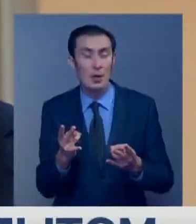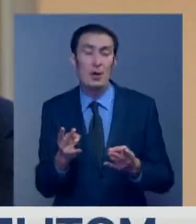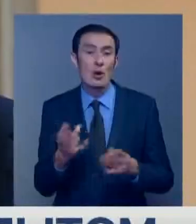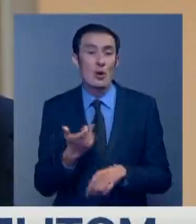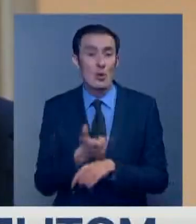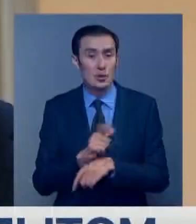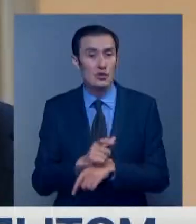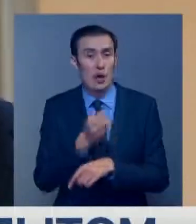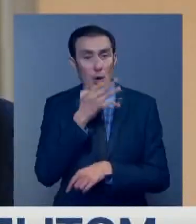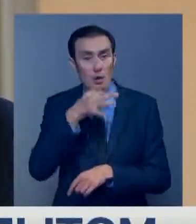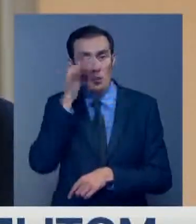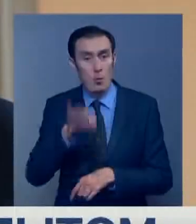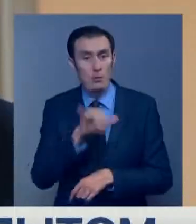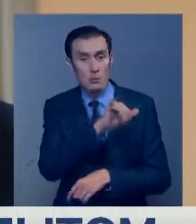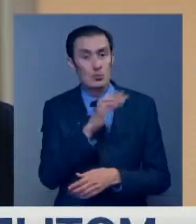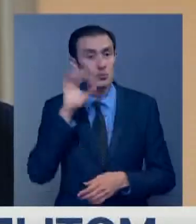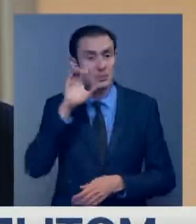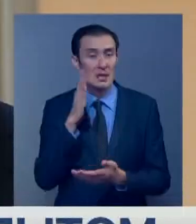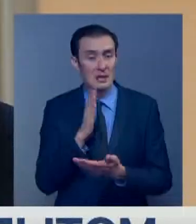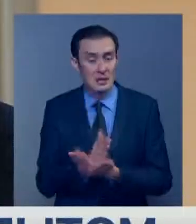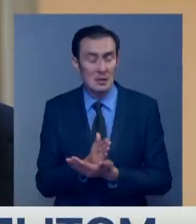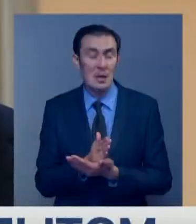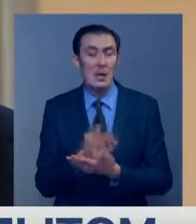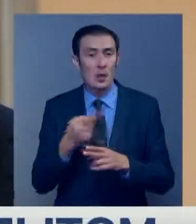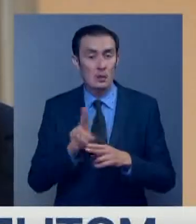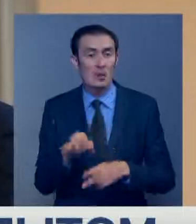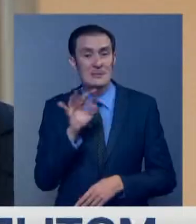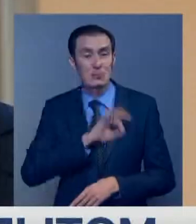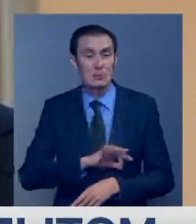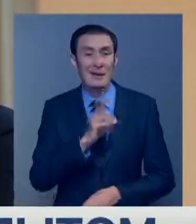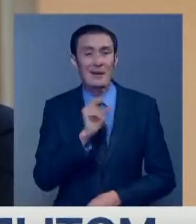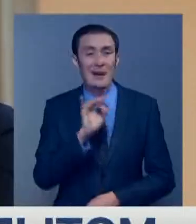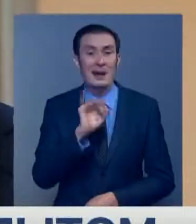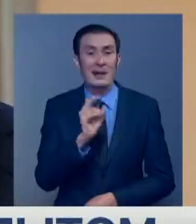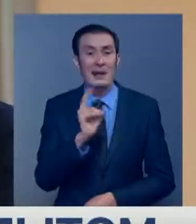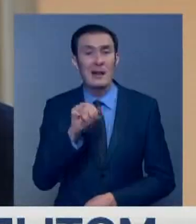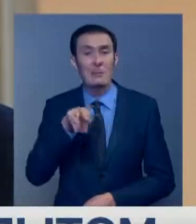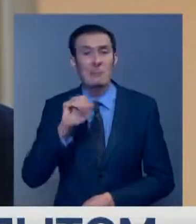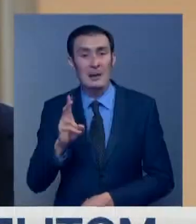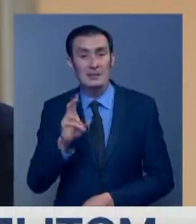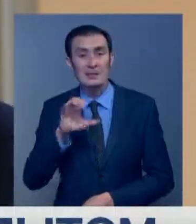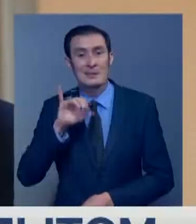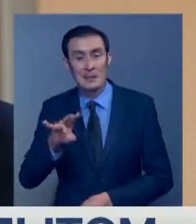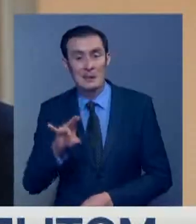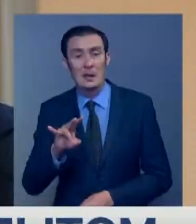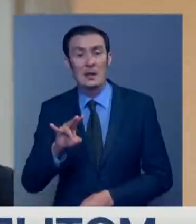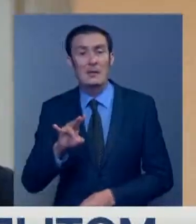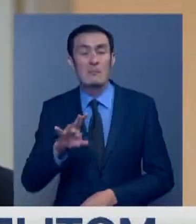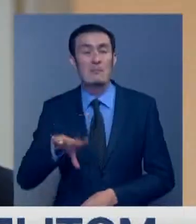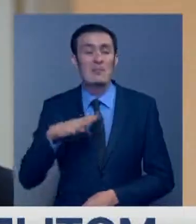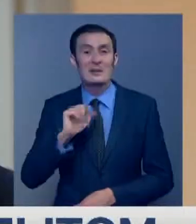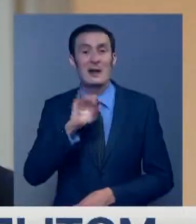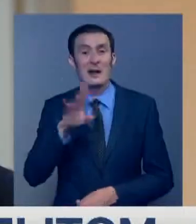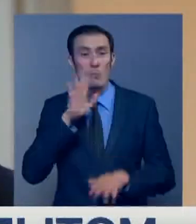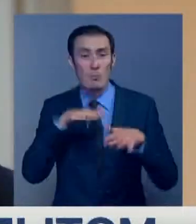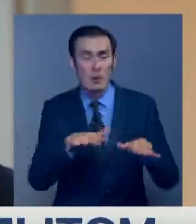хороший опыт в Узбекистане, который они применяют в Каракалпакстане, на дне даже Аральского моря. Поэтому